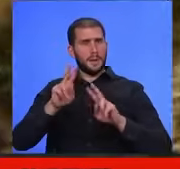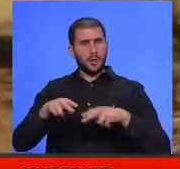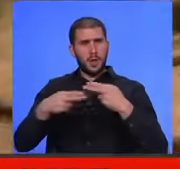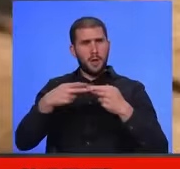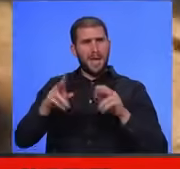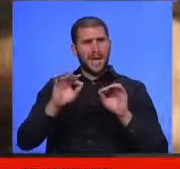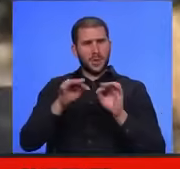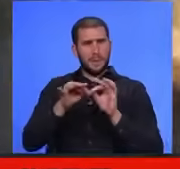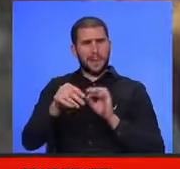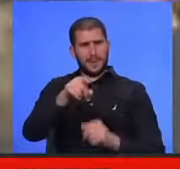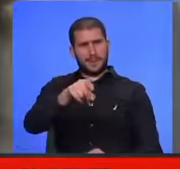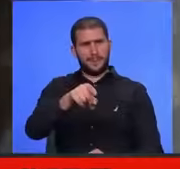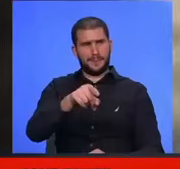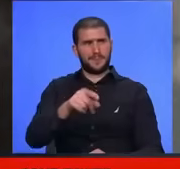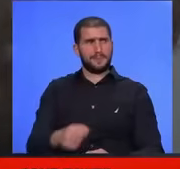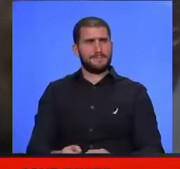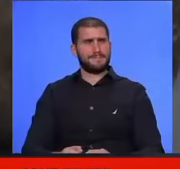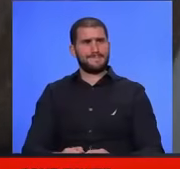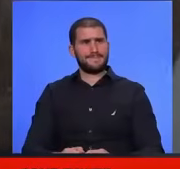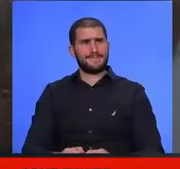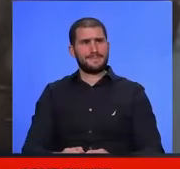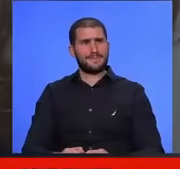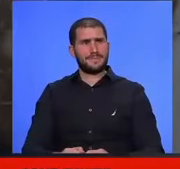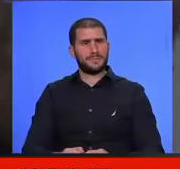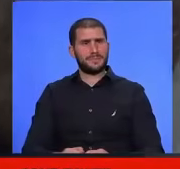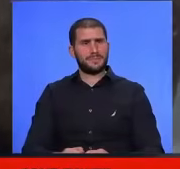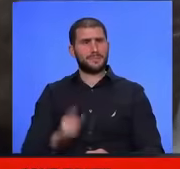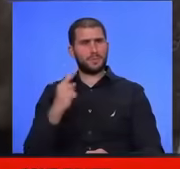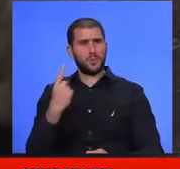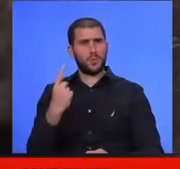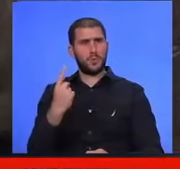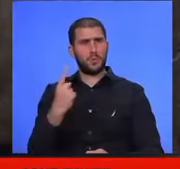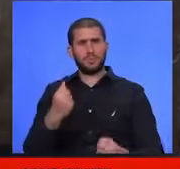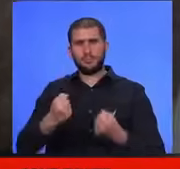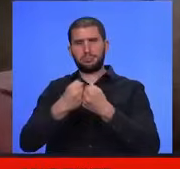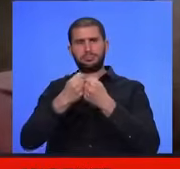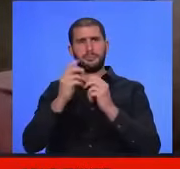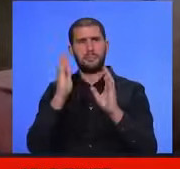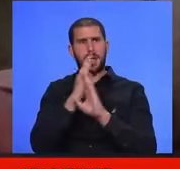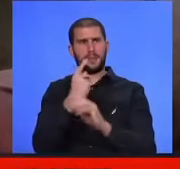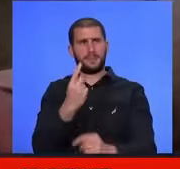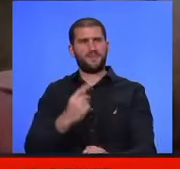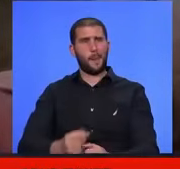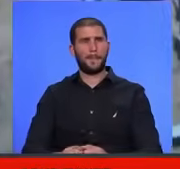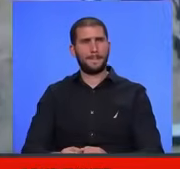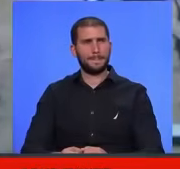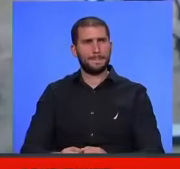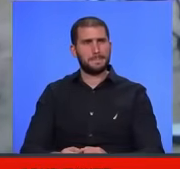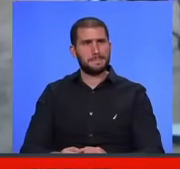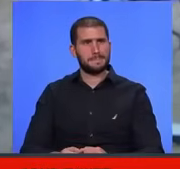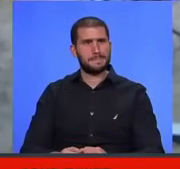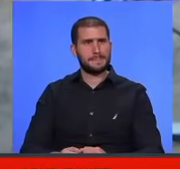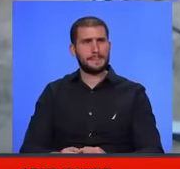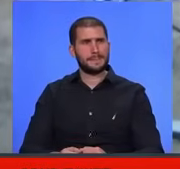ชโปอัสโรตเมตรีมิชามาอุตคัลเลเดียเมคับลิม